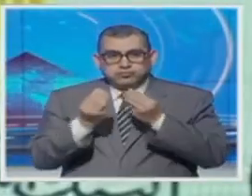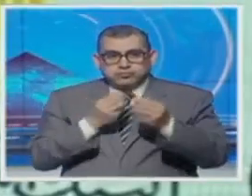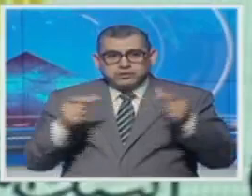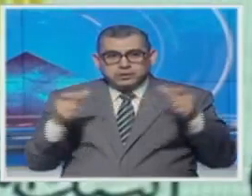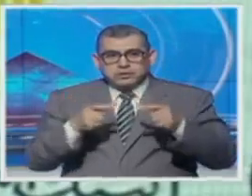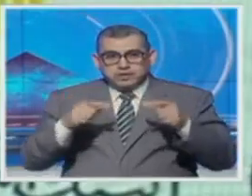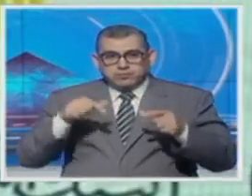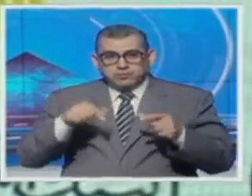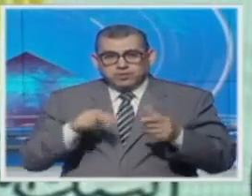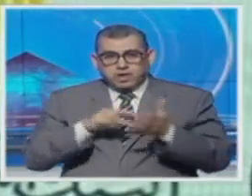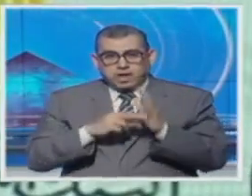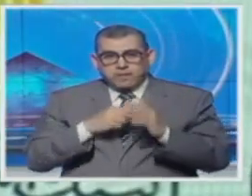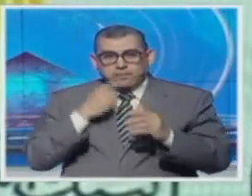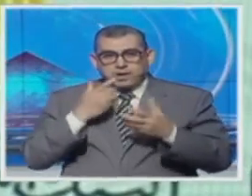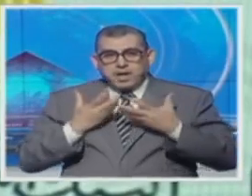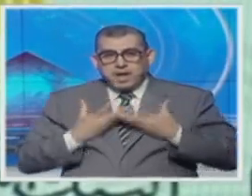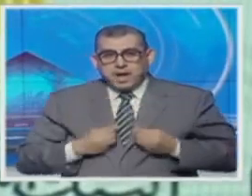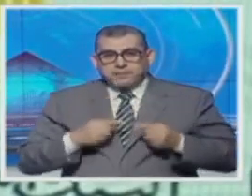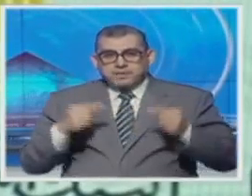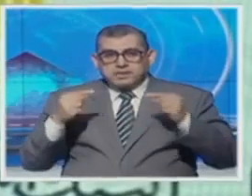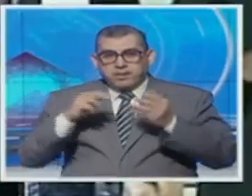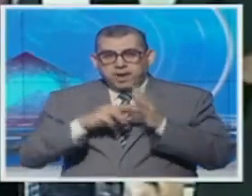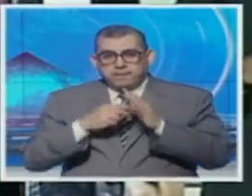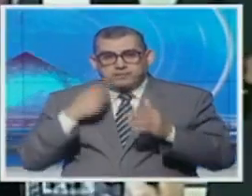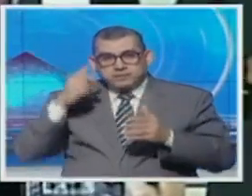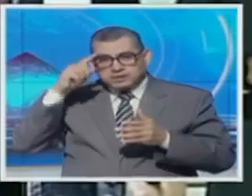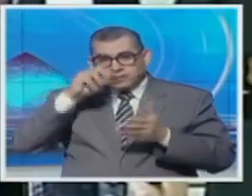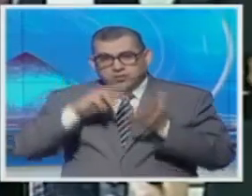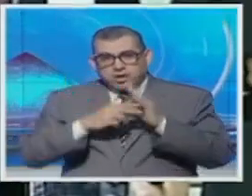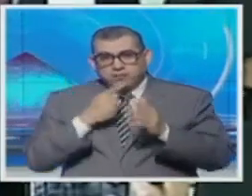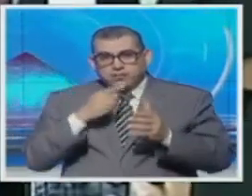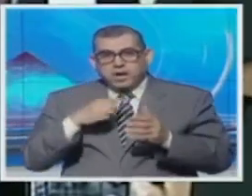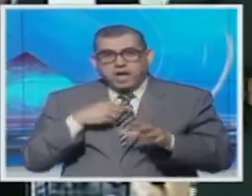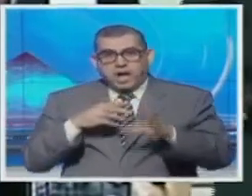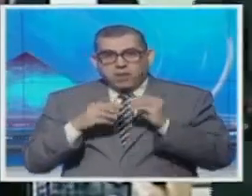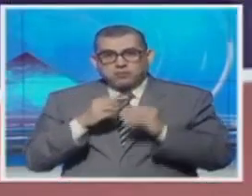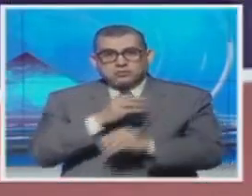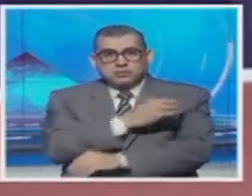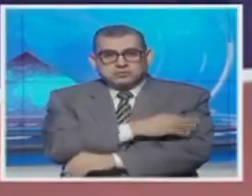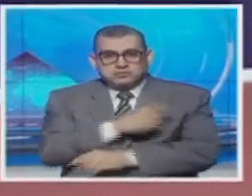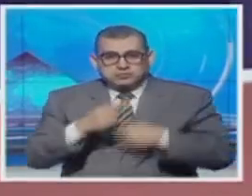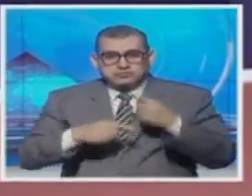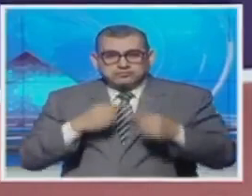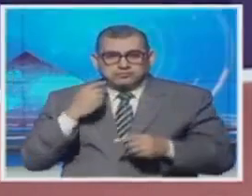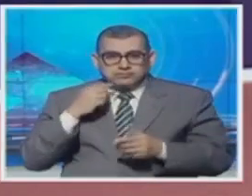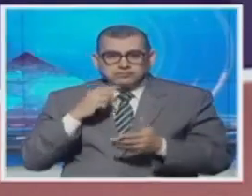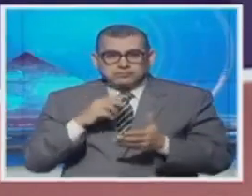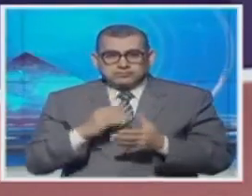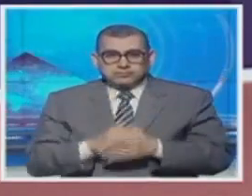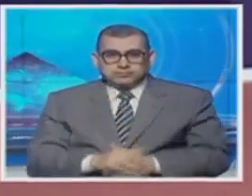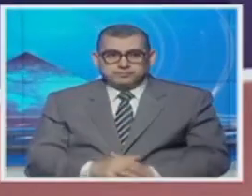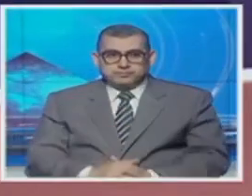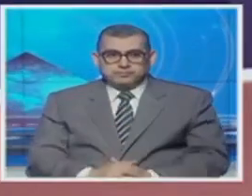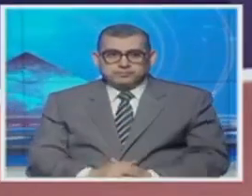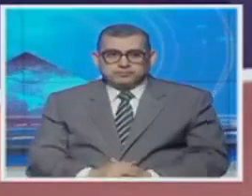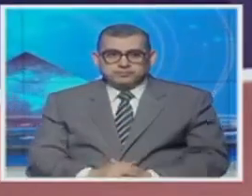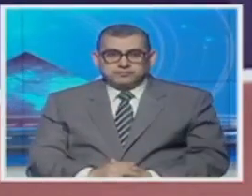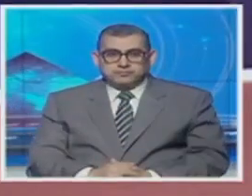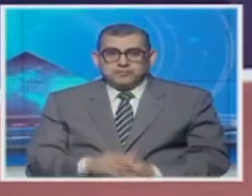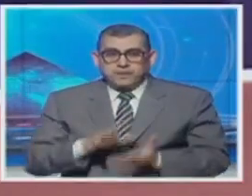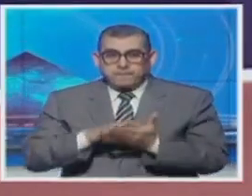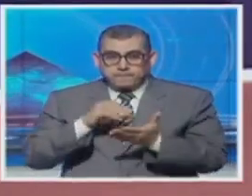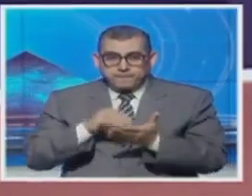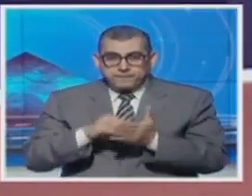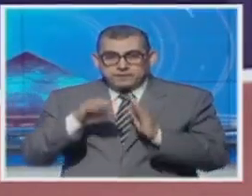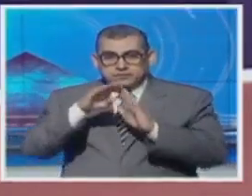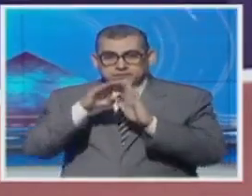الجلسات الأمن السيبراني والتحديات التي تواجهه. بنحاول نميكن ونحدث كل بدءا من